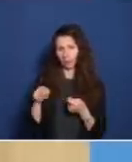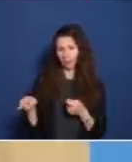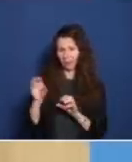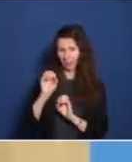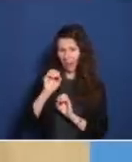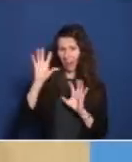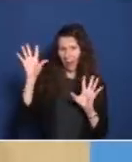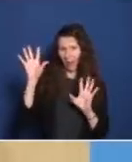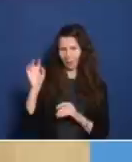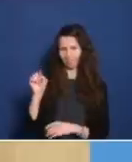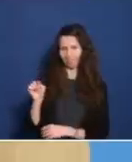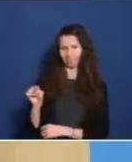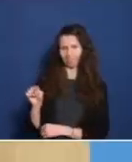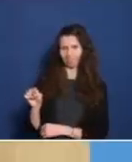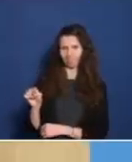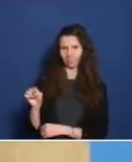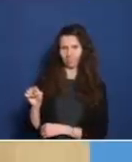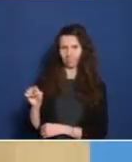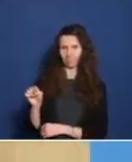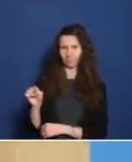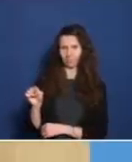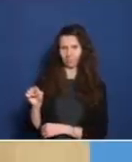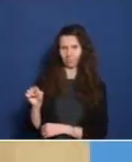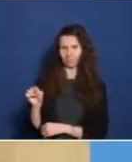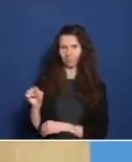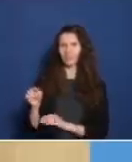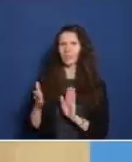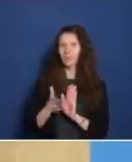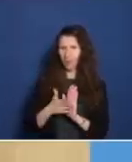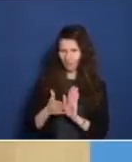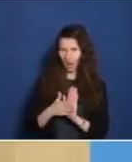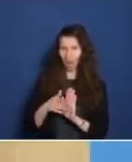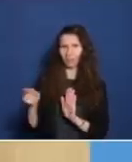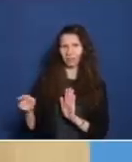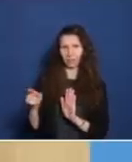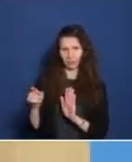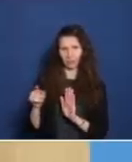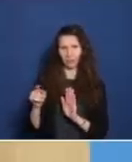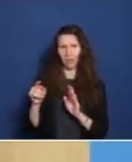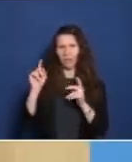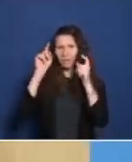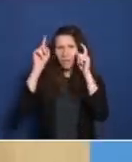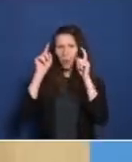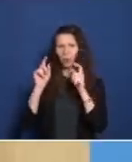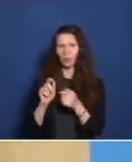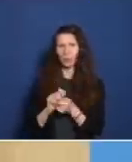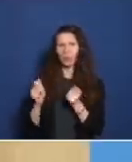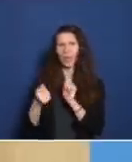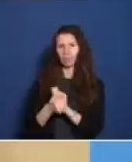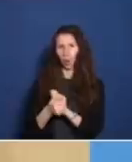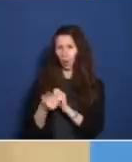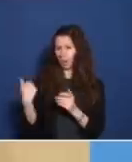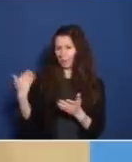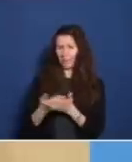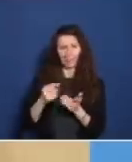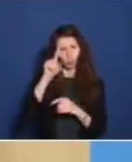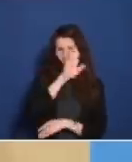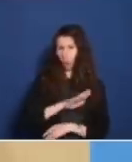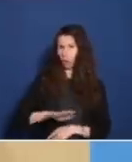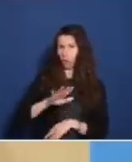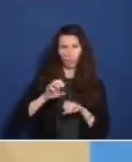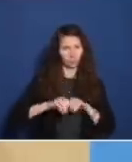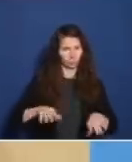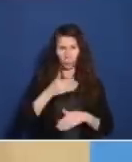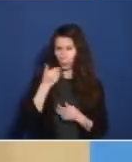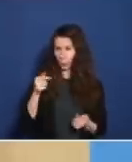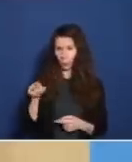ist, dass wo ein Nachweis besteht, dass die mit einer Virusvariante, die in Deutschland noch nicht verbreitet ist, infiziert ist, oder